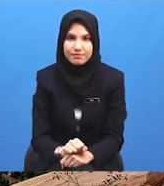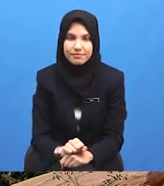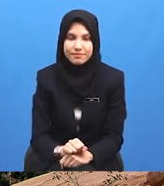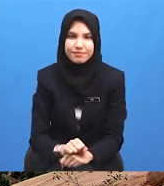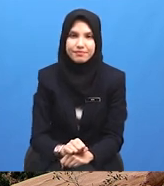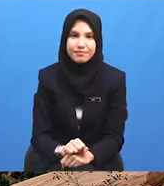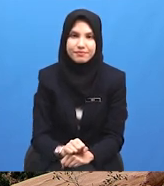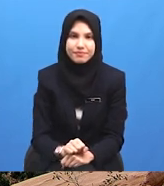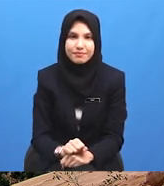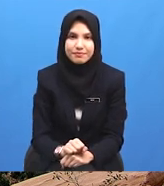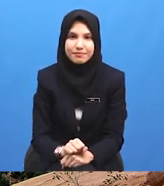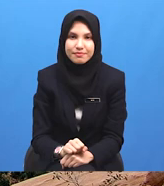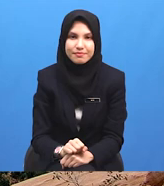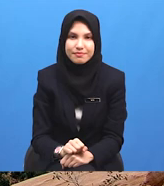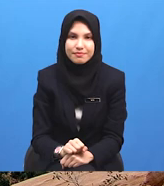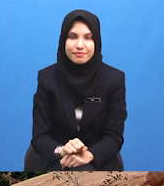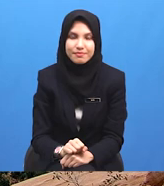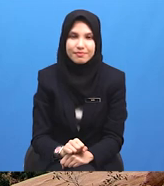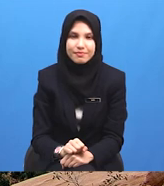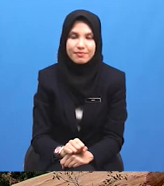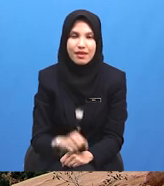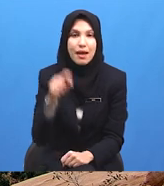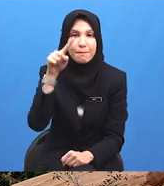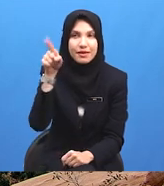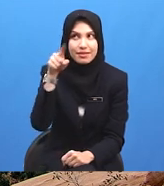Matahari terletak di tengah.